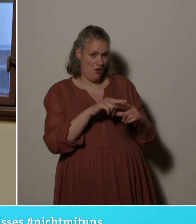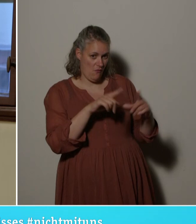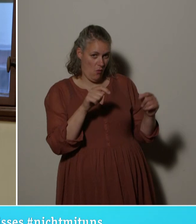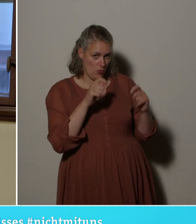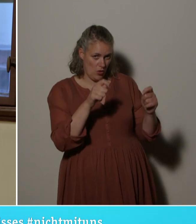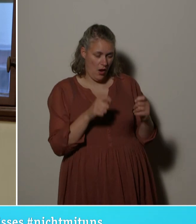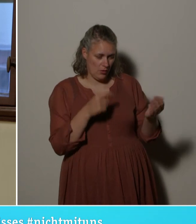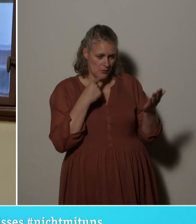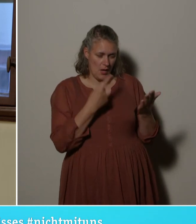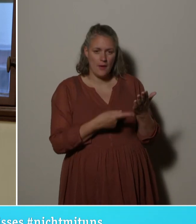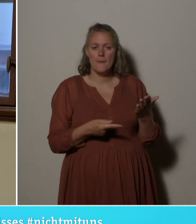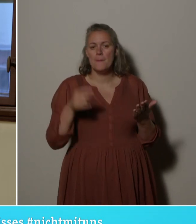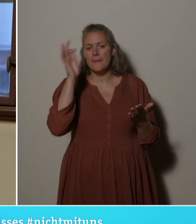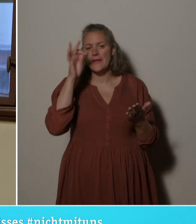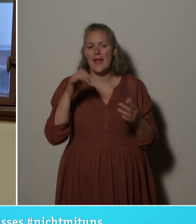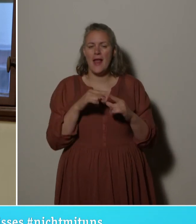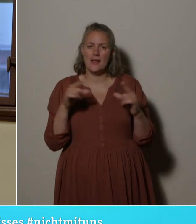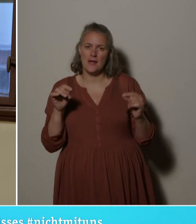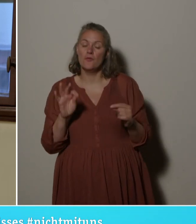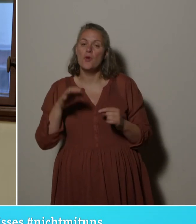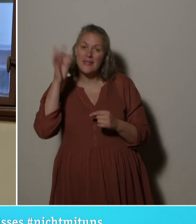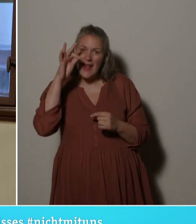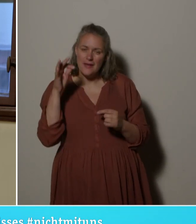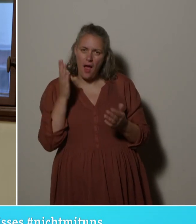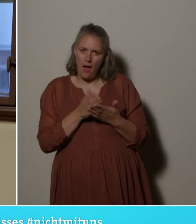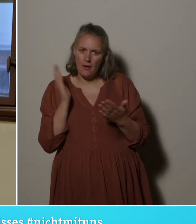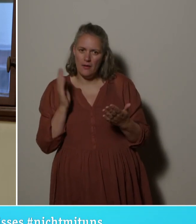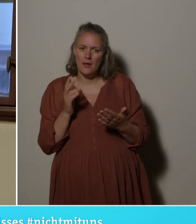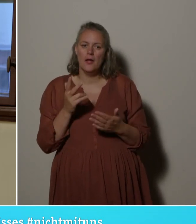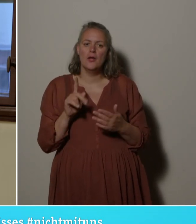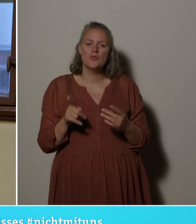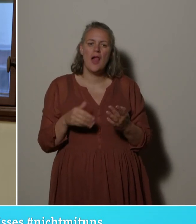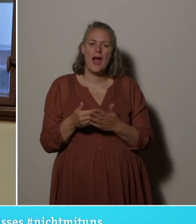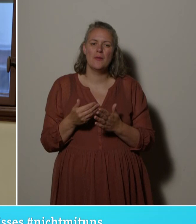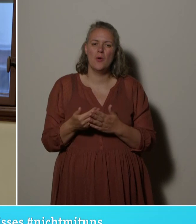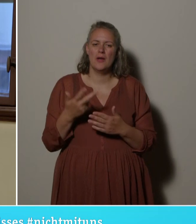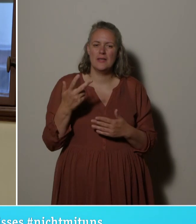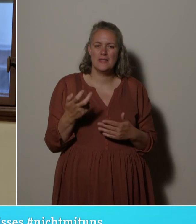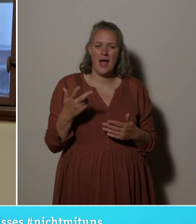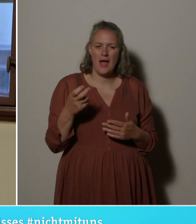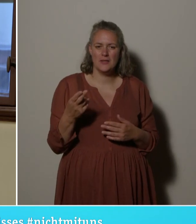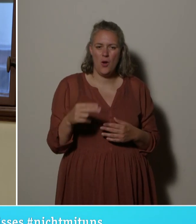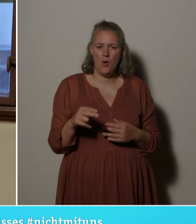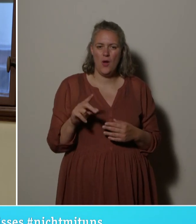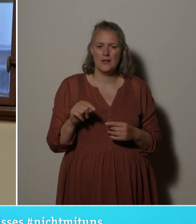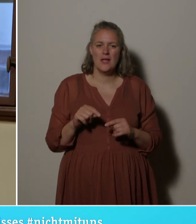das Jena-Ticket, das für Jena gilt, für 30 Euro anbieten. Also 4 Euro günstiger dafür, dass ich